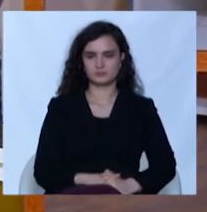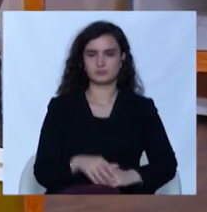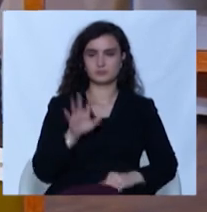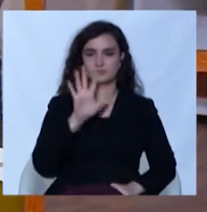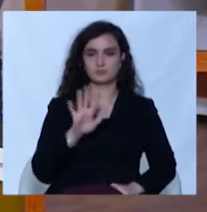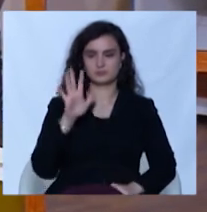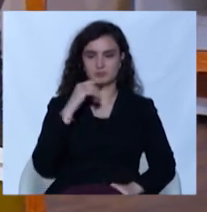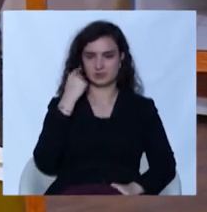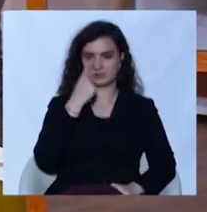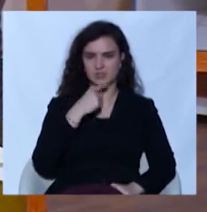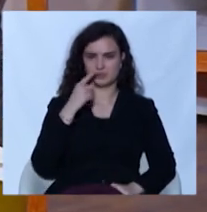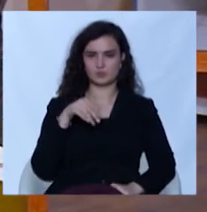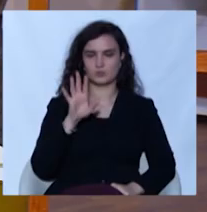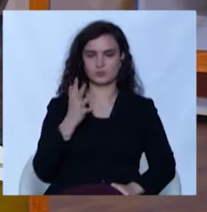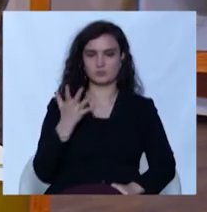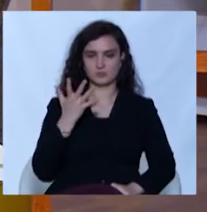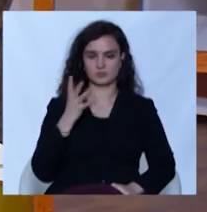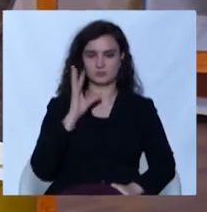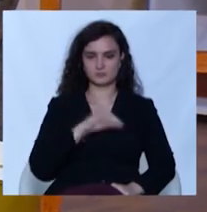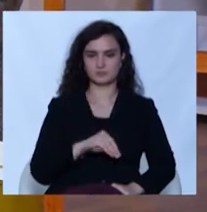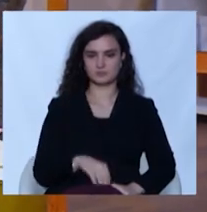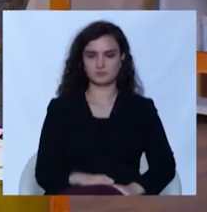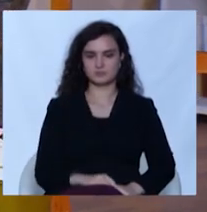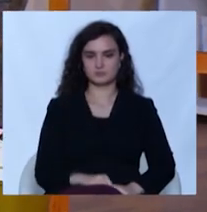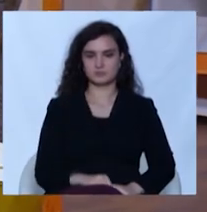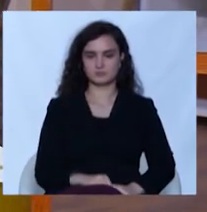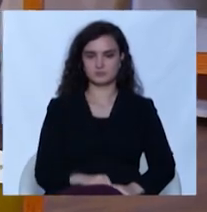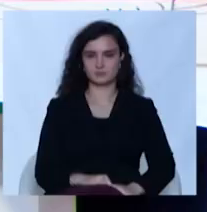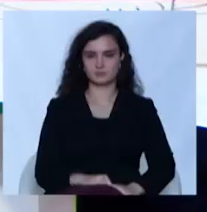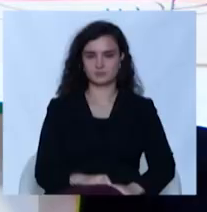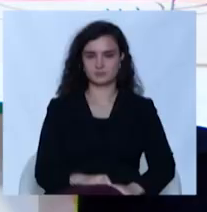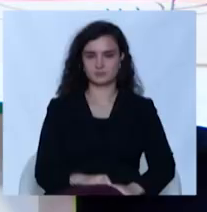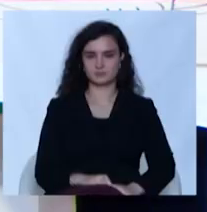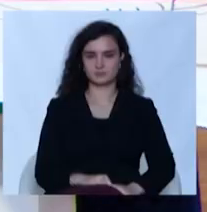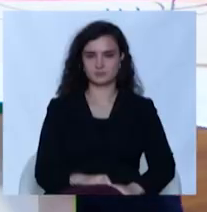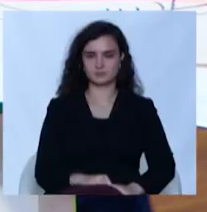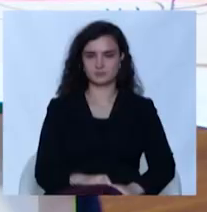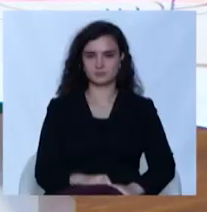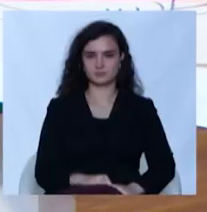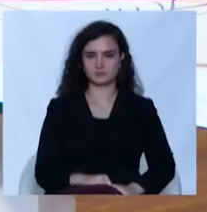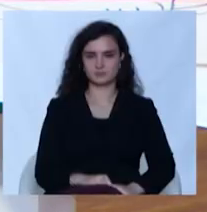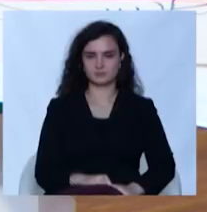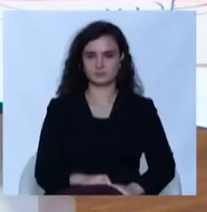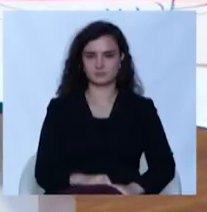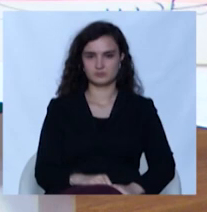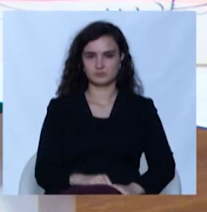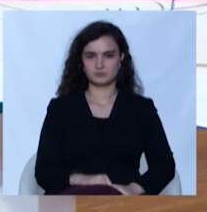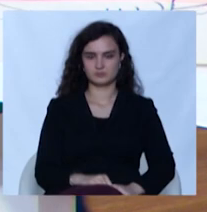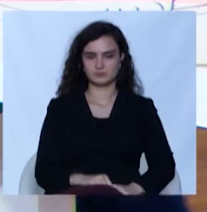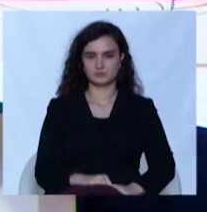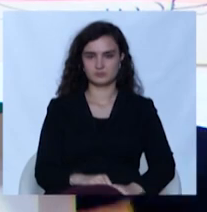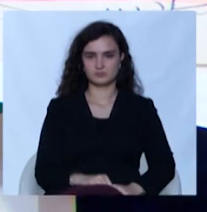სახეს აქ უფრო მკვეთრად გამოვაჩინოთ. კარგი. აქ ეხა მე გადავალ